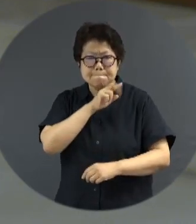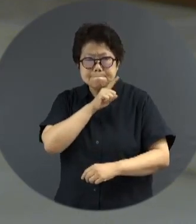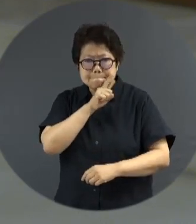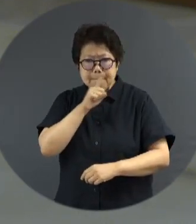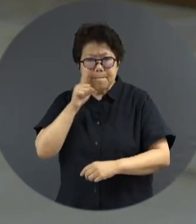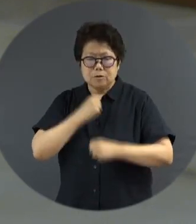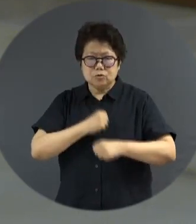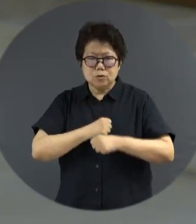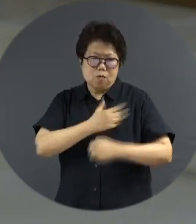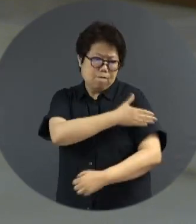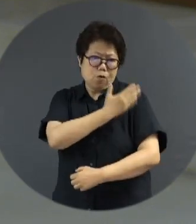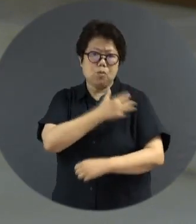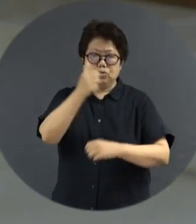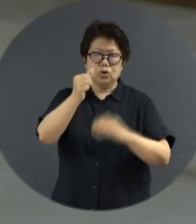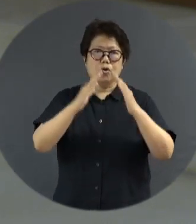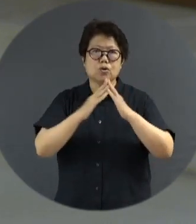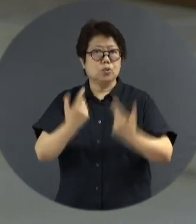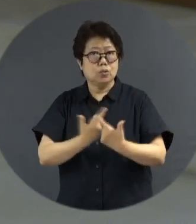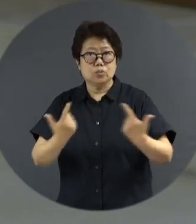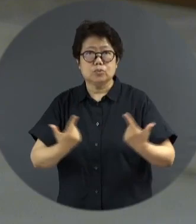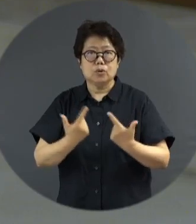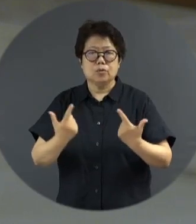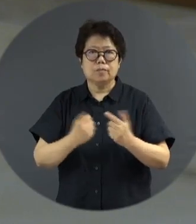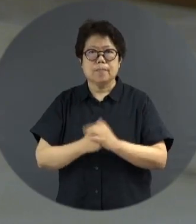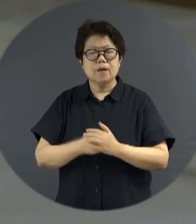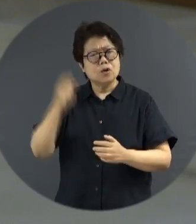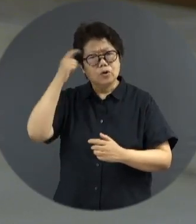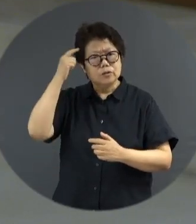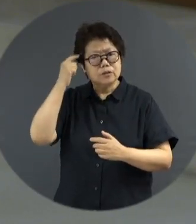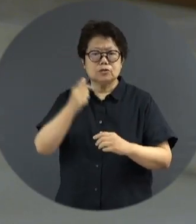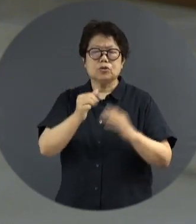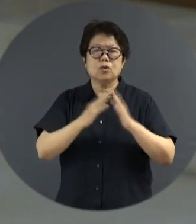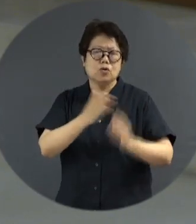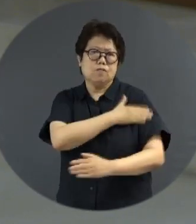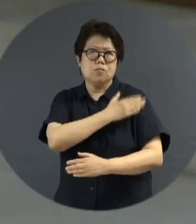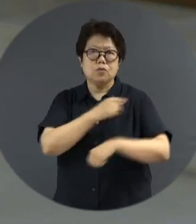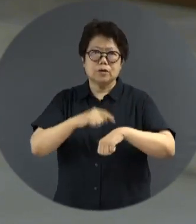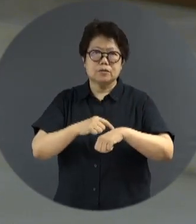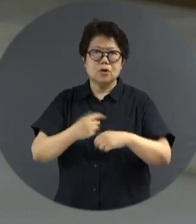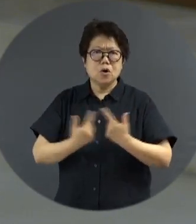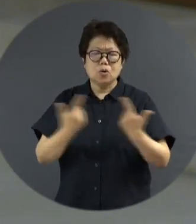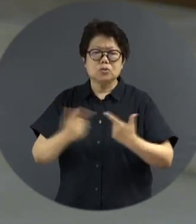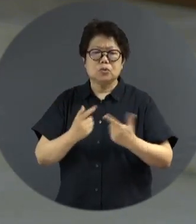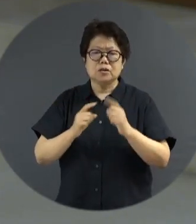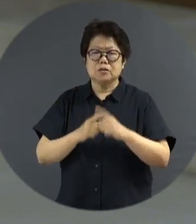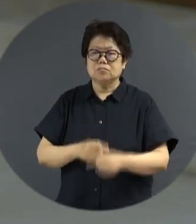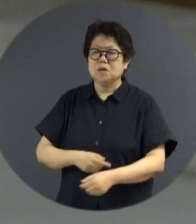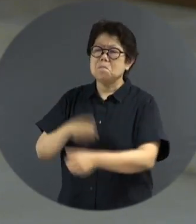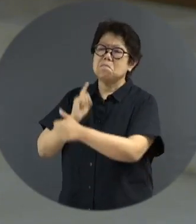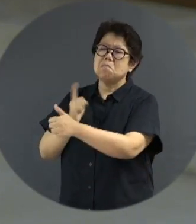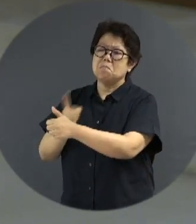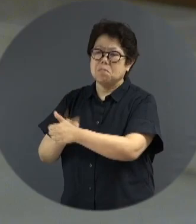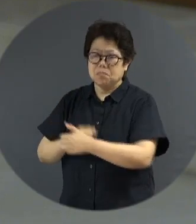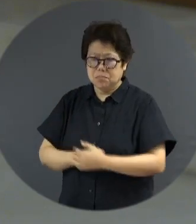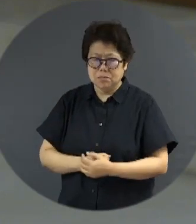多堂区服务。我知道他在某堂区曾经服务的时间呢，有很多人批评他，甚至有人